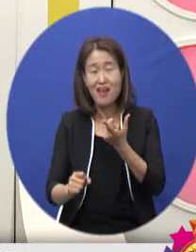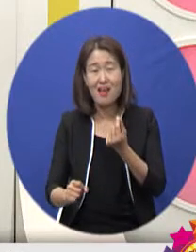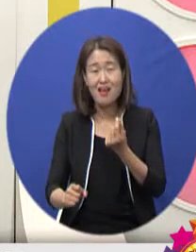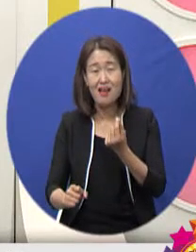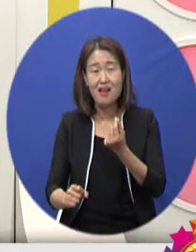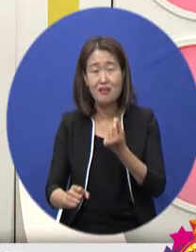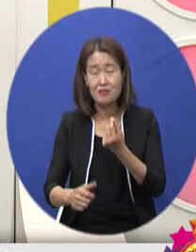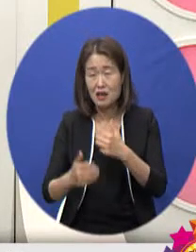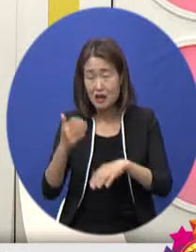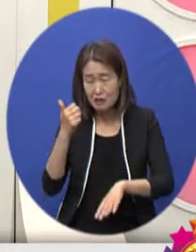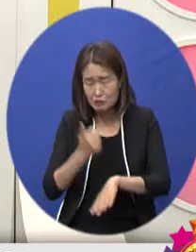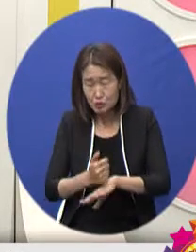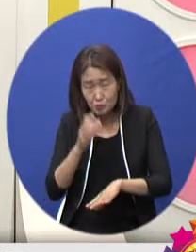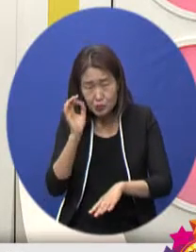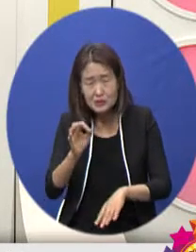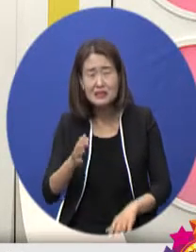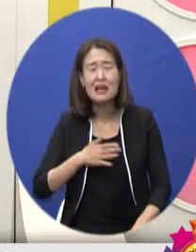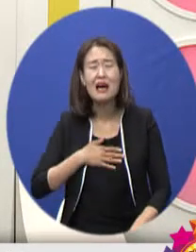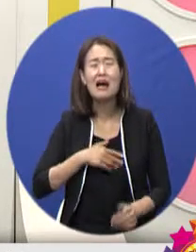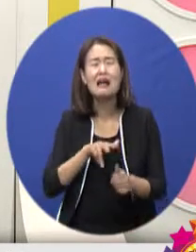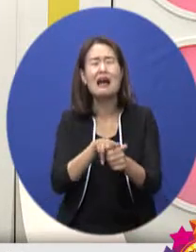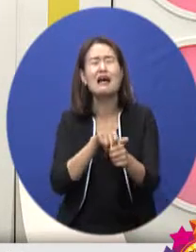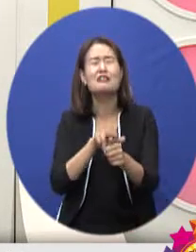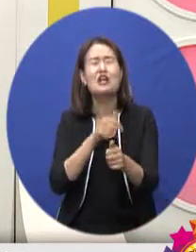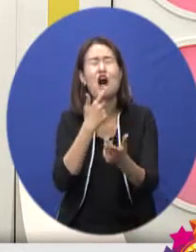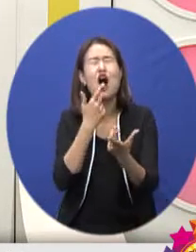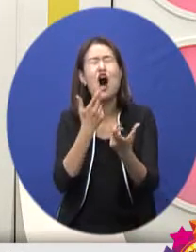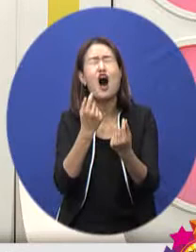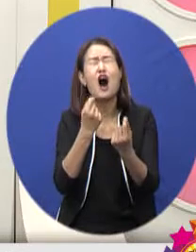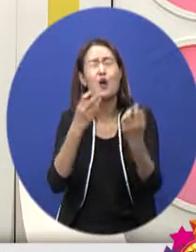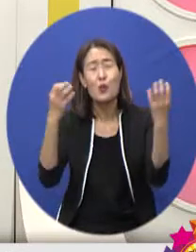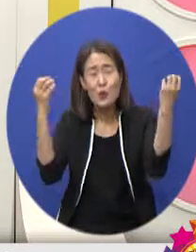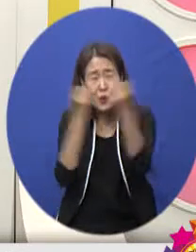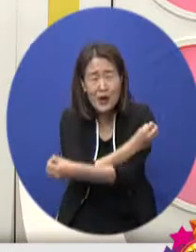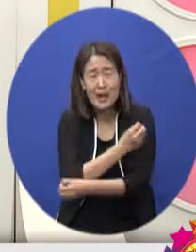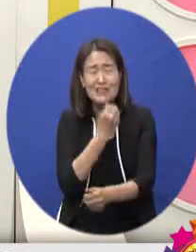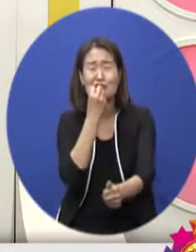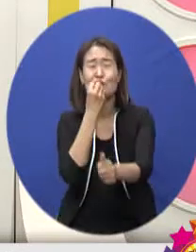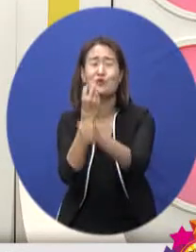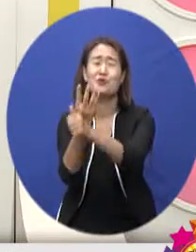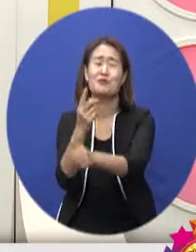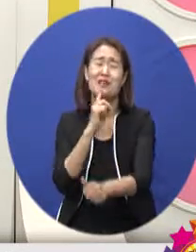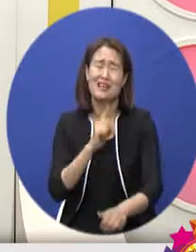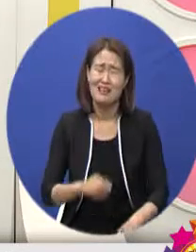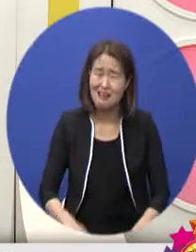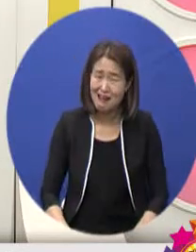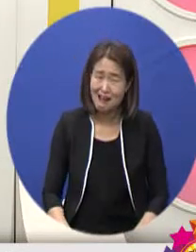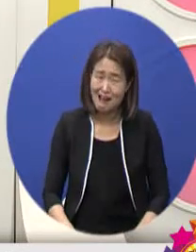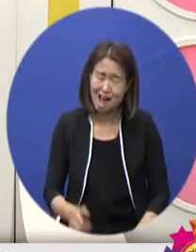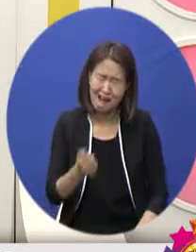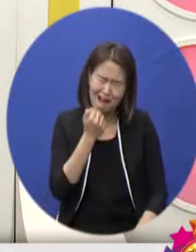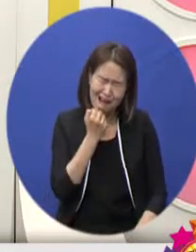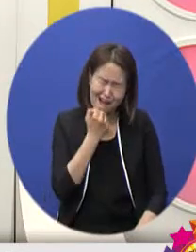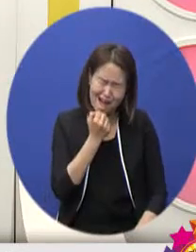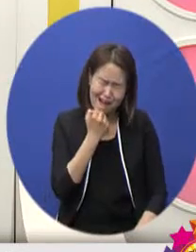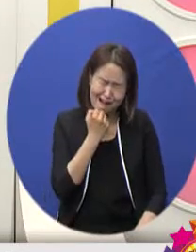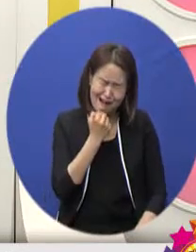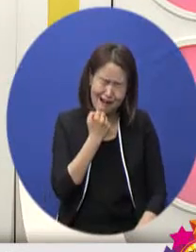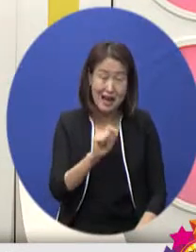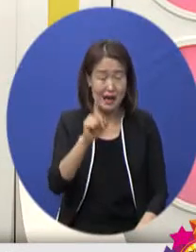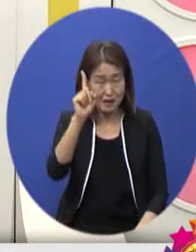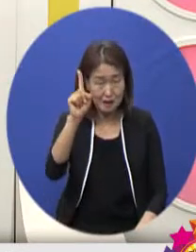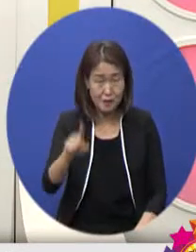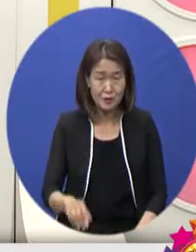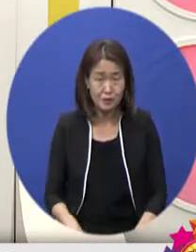저 집주인이 간첩인 줄 알고 신고해가지고요. 아, 아 그런 황당했던 일이 한번 있었습니다.